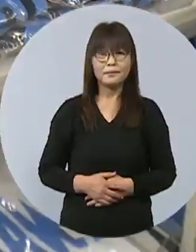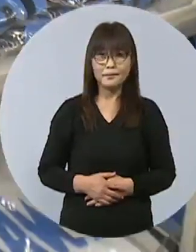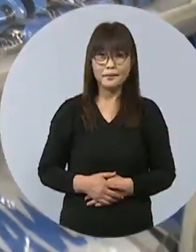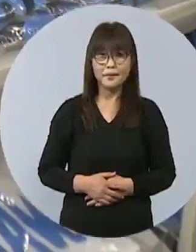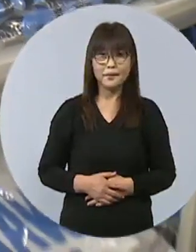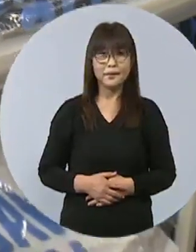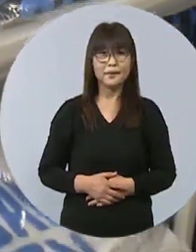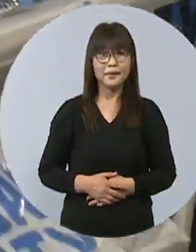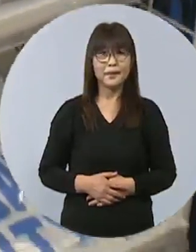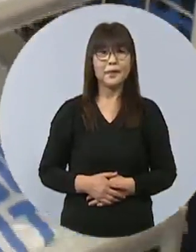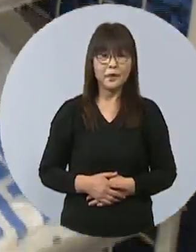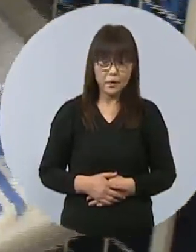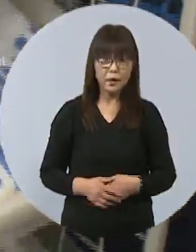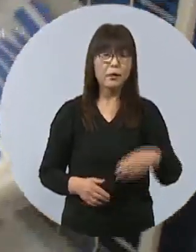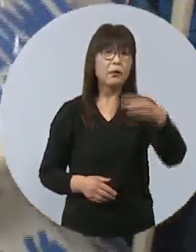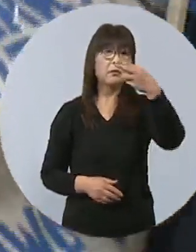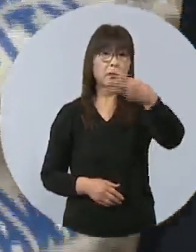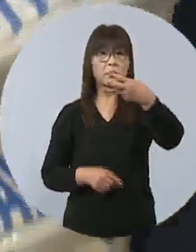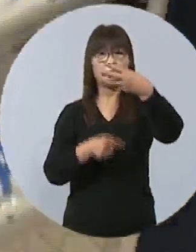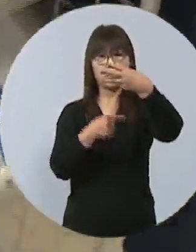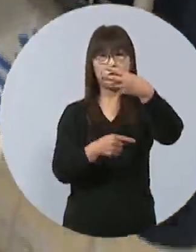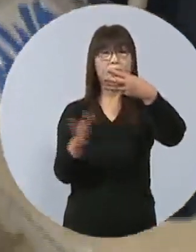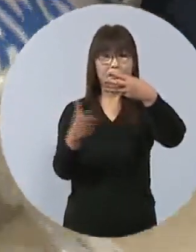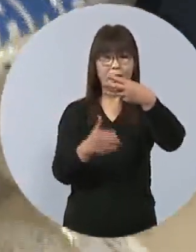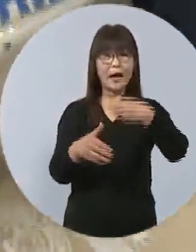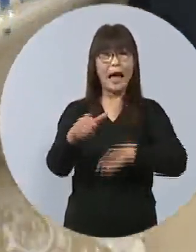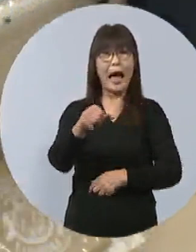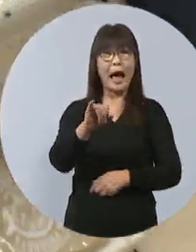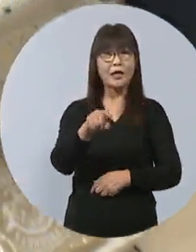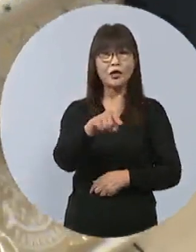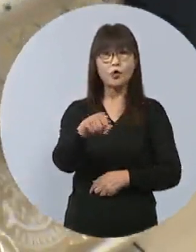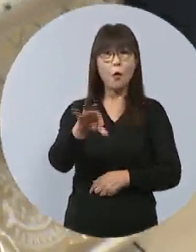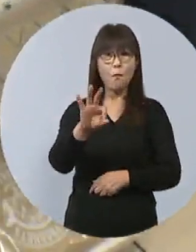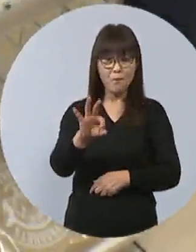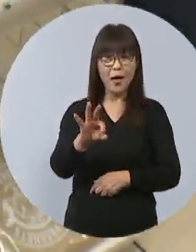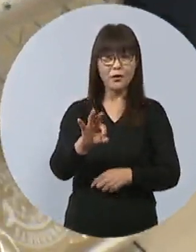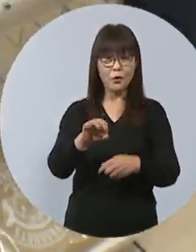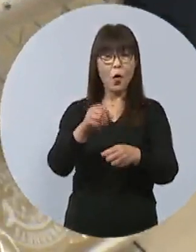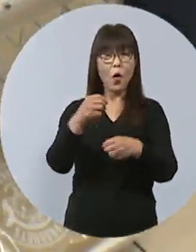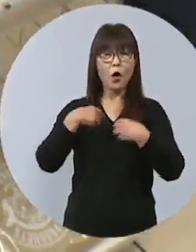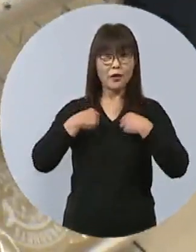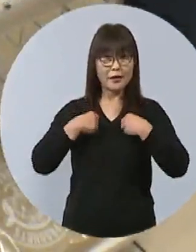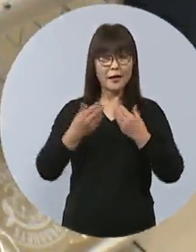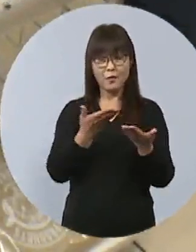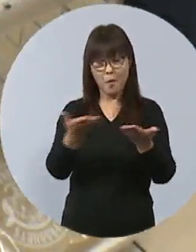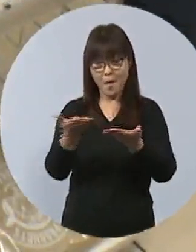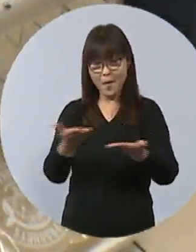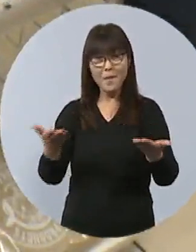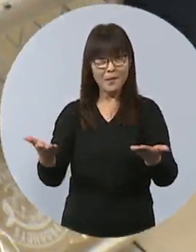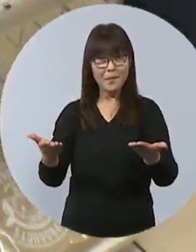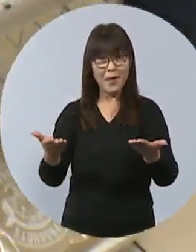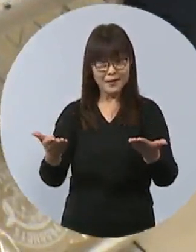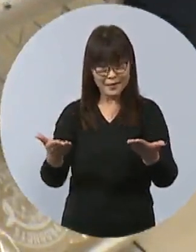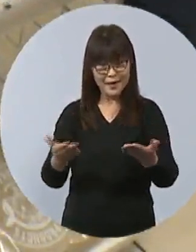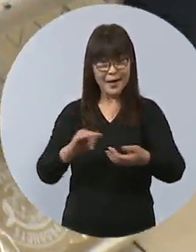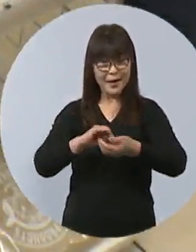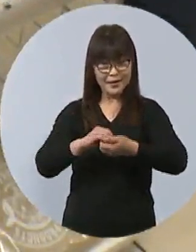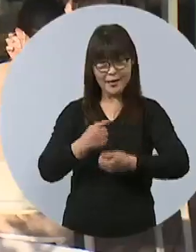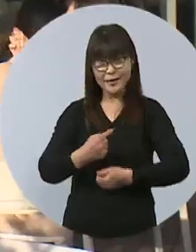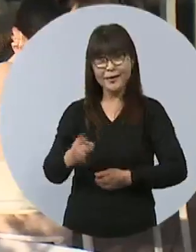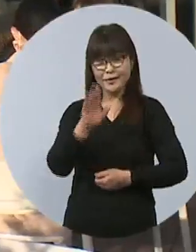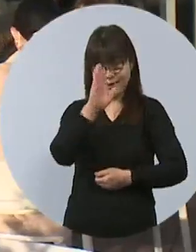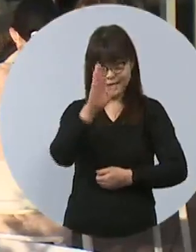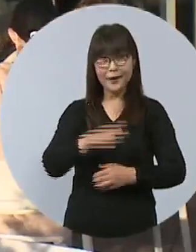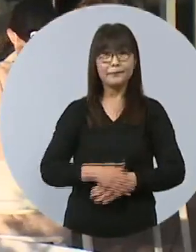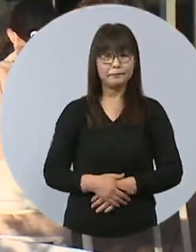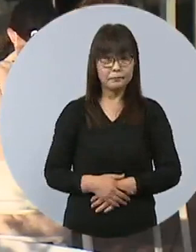は。3月1日からは藍染め商品も並ぶとのことなので、ぜひ足を運んでみてください。